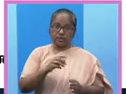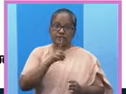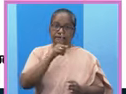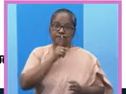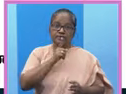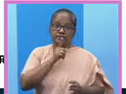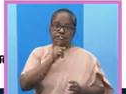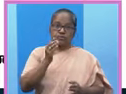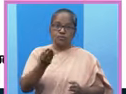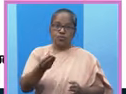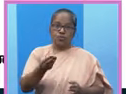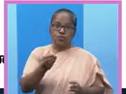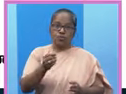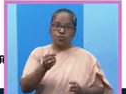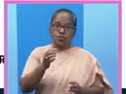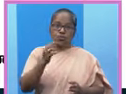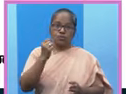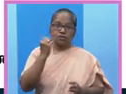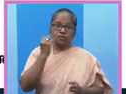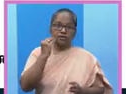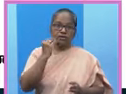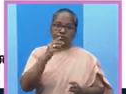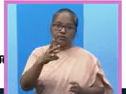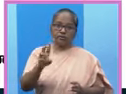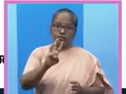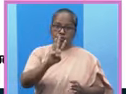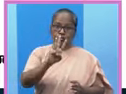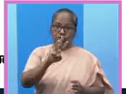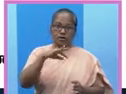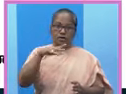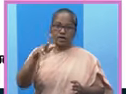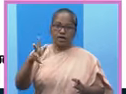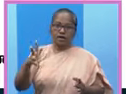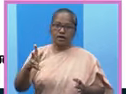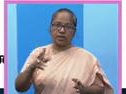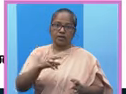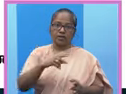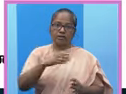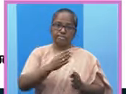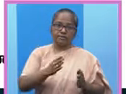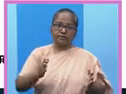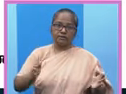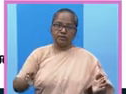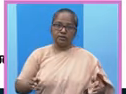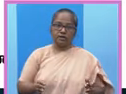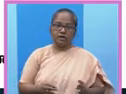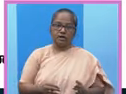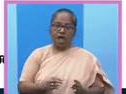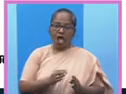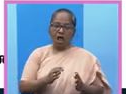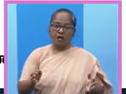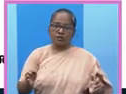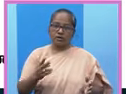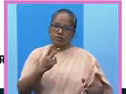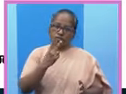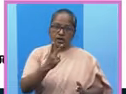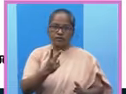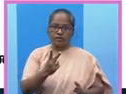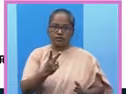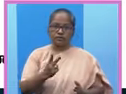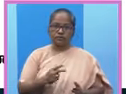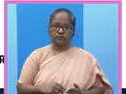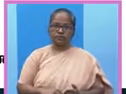பூதா வண்ணம் என பிரிச்சுருக்காங்க. அந்த பாகைமானியம் அங்கே இருக்கிறதுனால அந்த 3 வட்ட கோண பகுதிகளினுடைய அளவுகளை நம்மால் சொல்ல